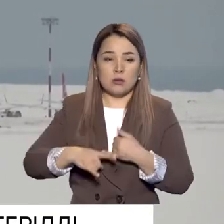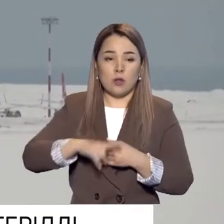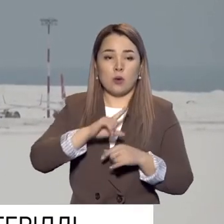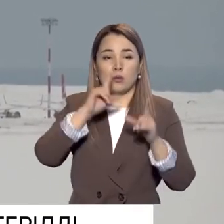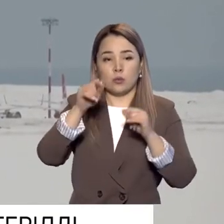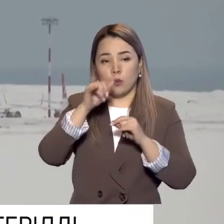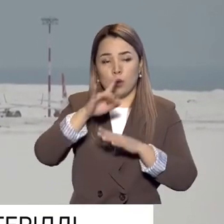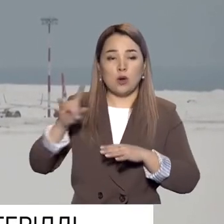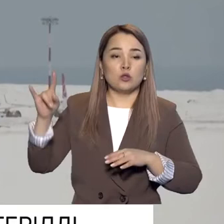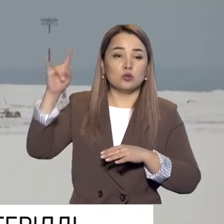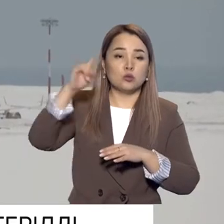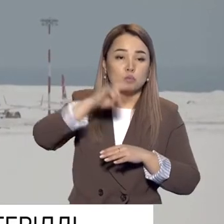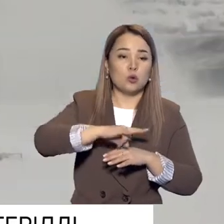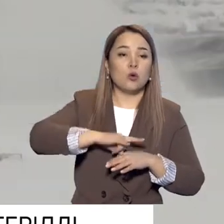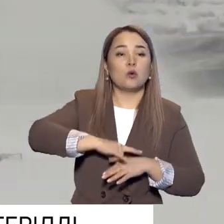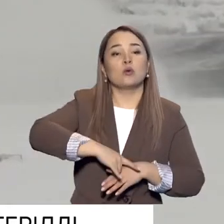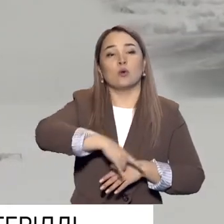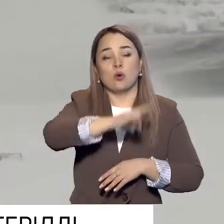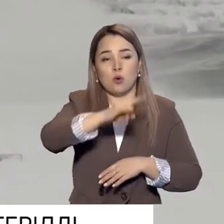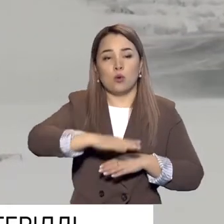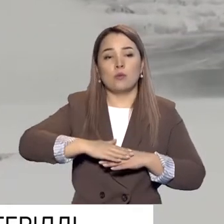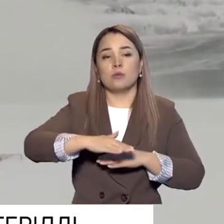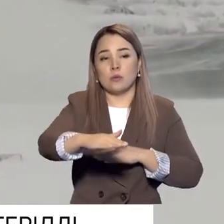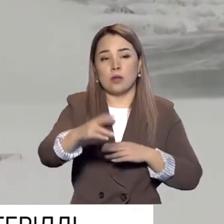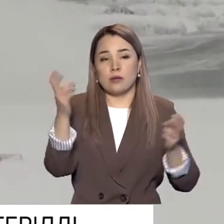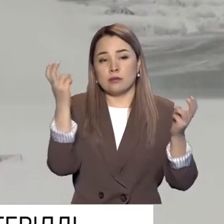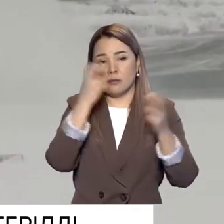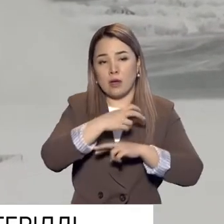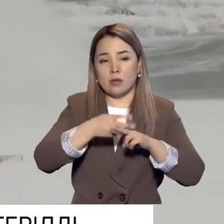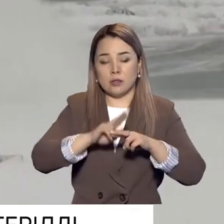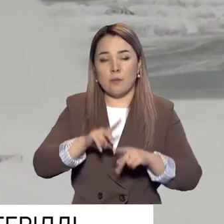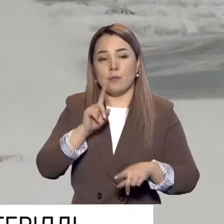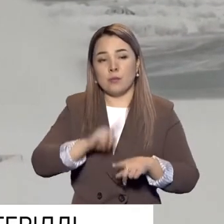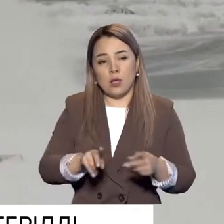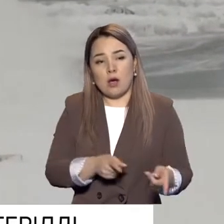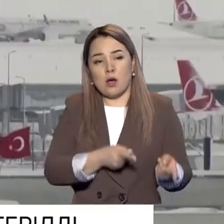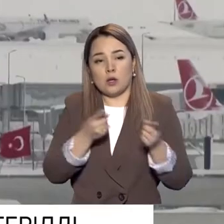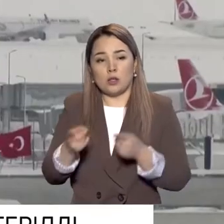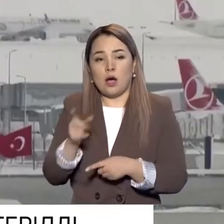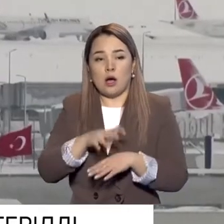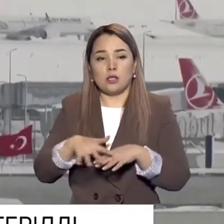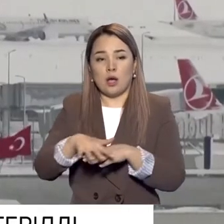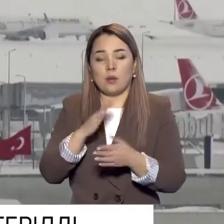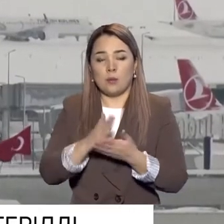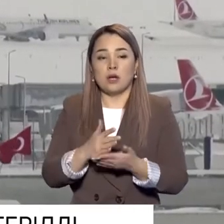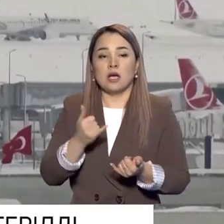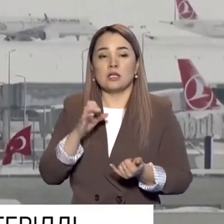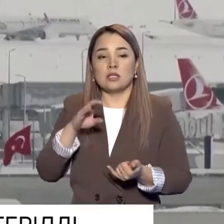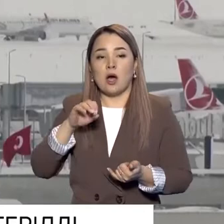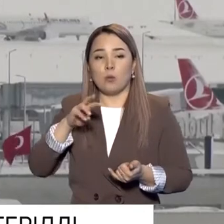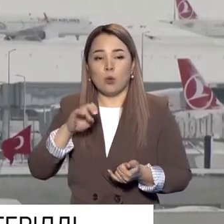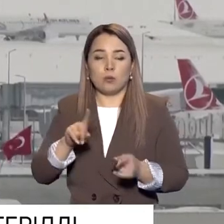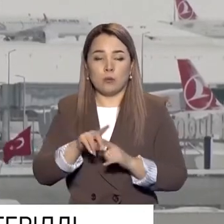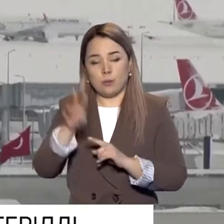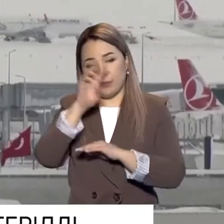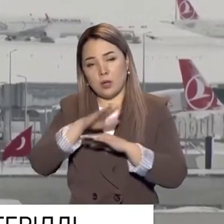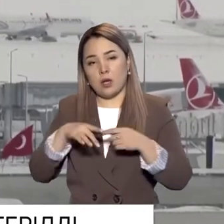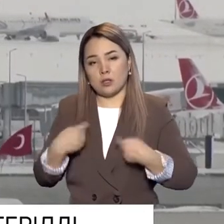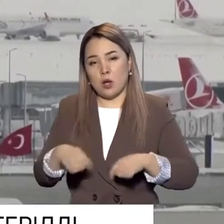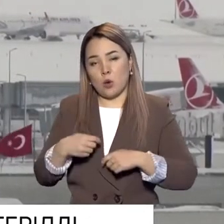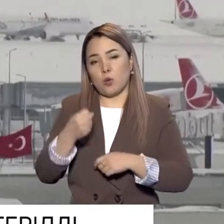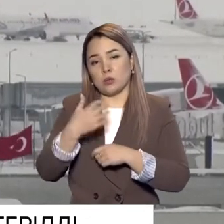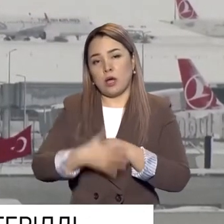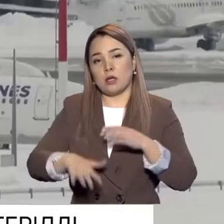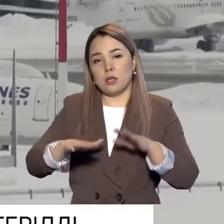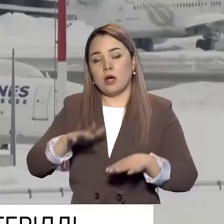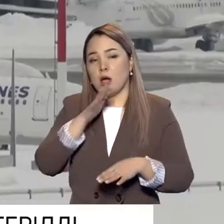көтерілмей ұшу-қону жолақтарында қалған ұшақтардан жолаушылар эвакуацияланған. Сонымен бірге Стамбулда мемлекеттік мекемелер мен сауда орталықтарында